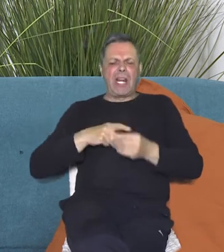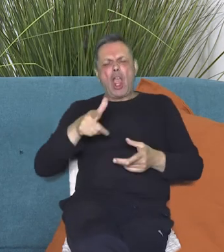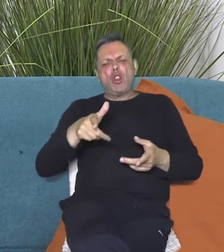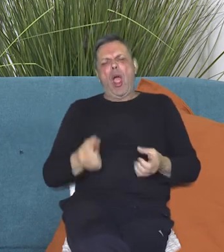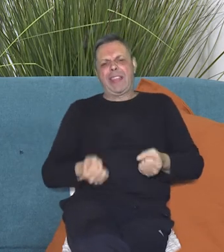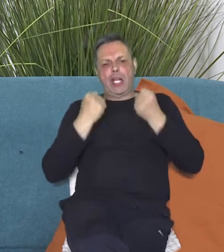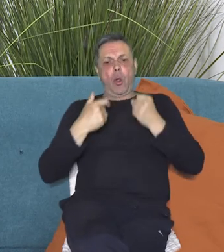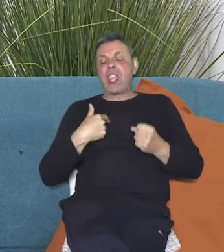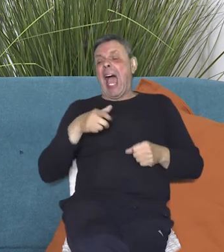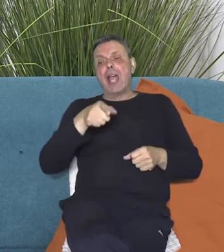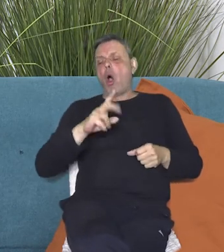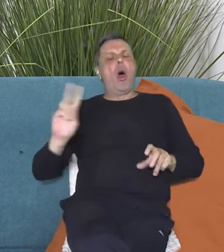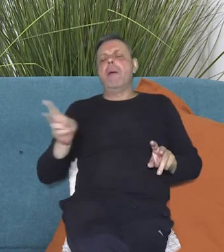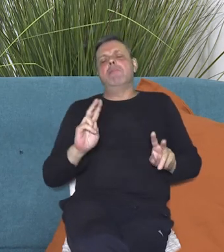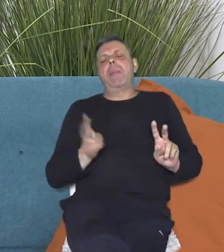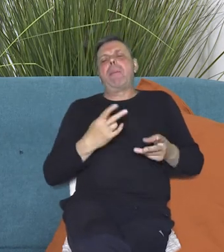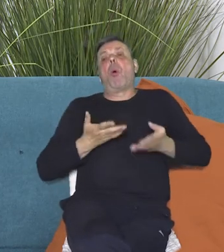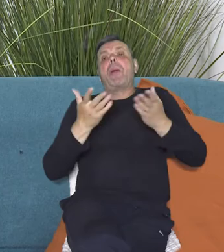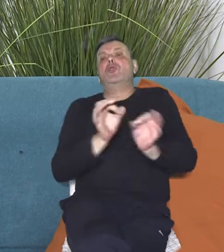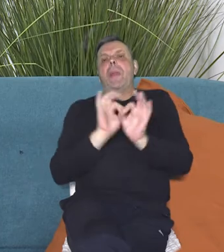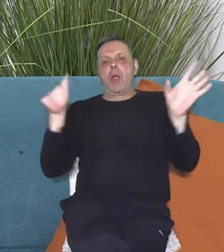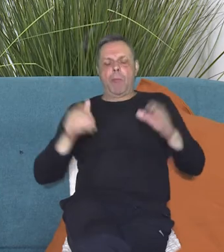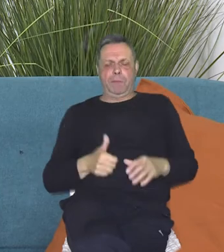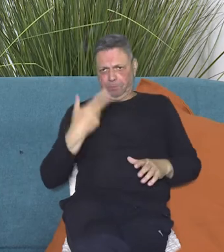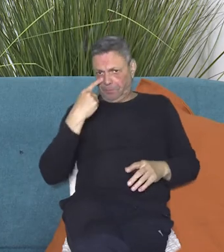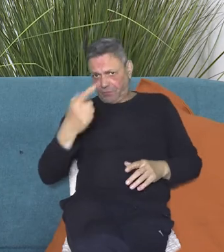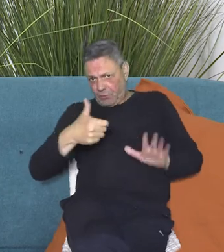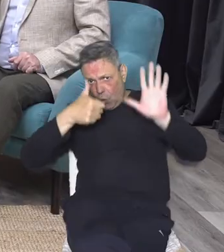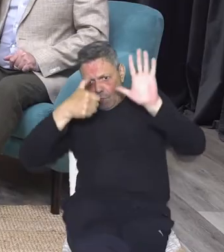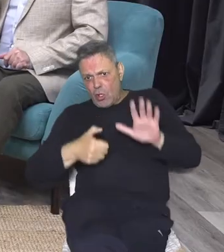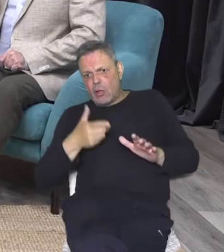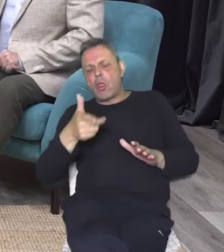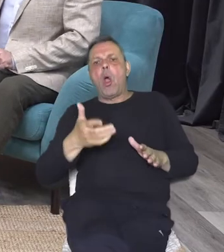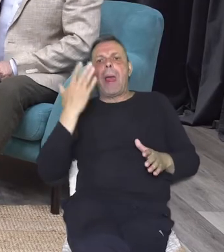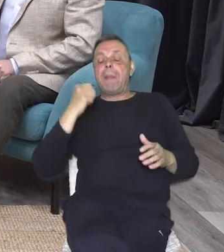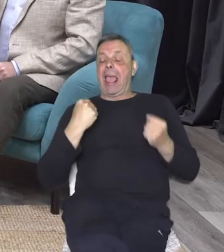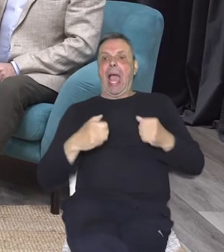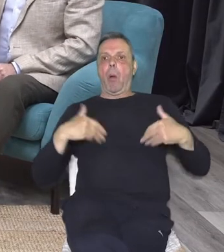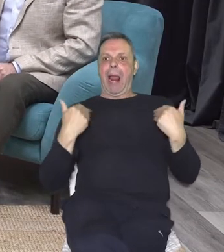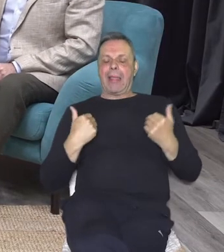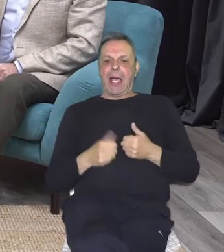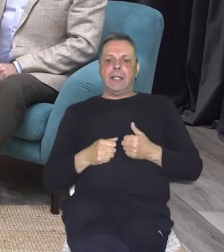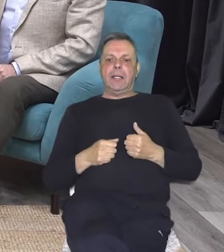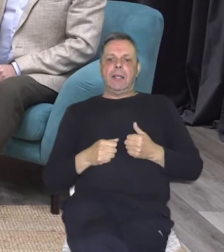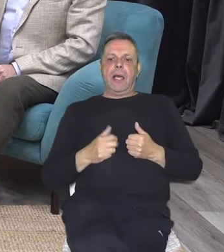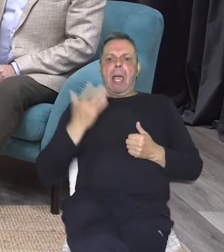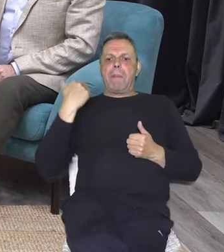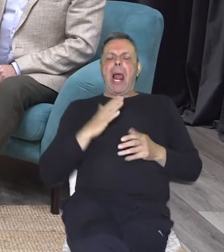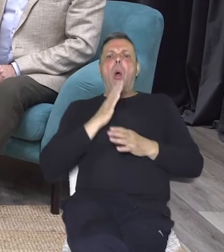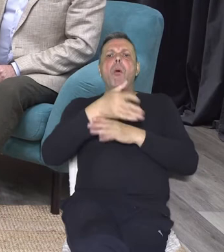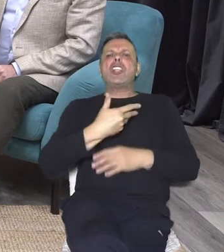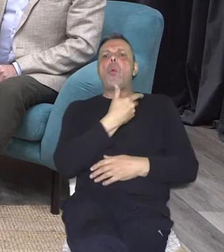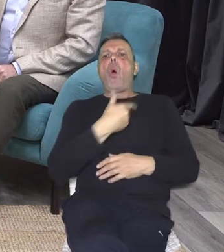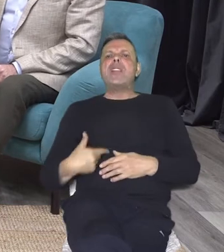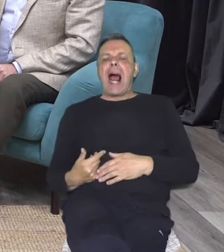biti relativno teško. Ja recimo ne bi to nikom preporučila. Da, vidio sam jednu fotografiju gdje je ona bila vrlo, vrlo mlada. Bila